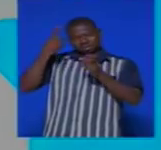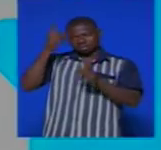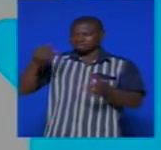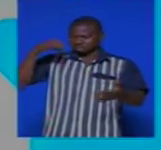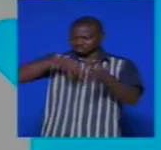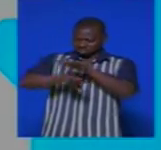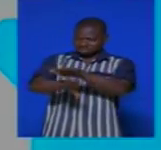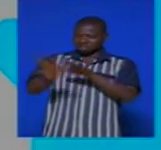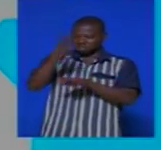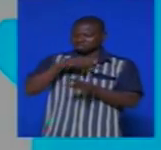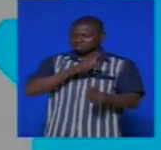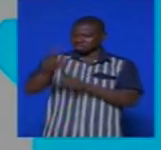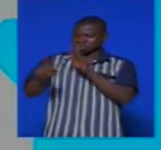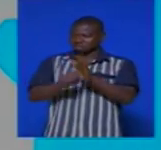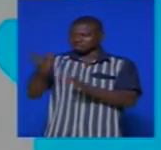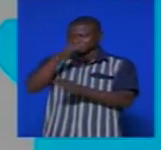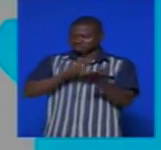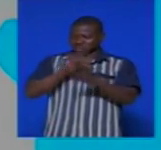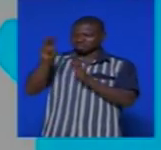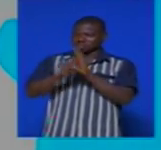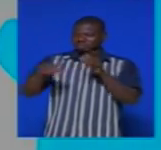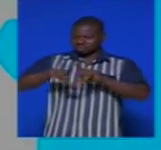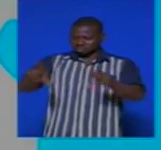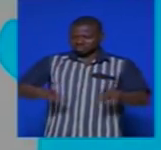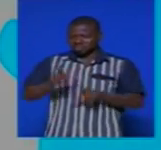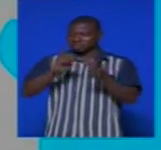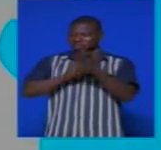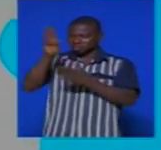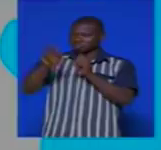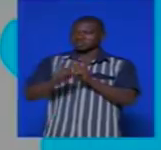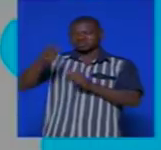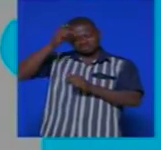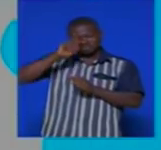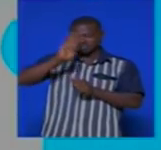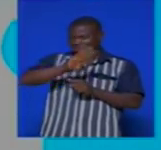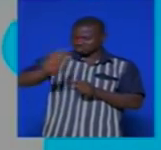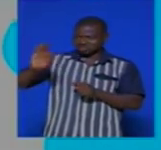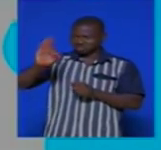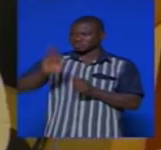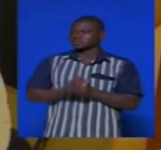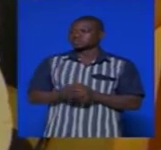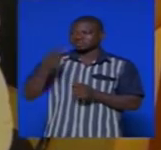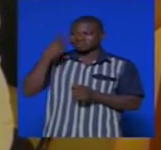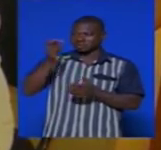de développement local et dans la promotion du civisme au Burkina. Adama Guiti, Vincent Tiendrebego.